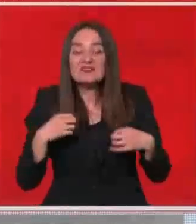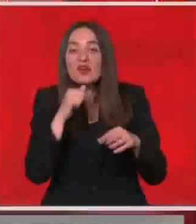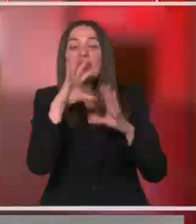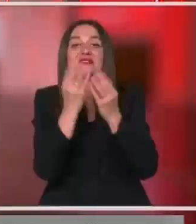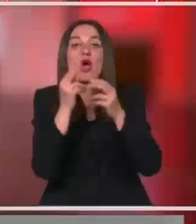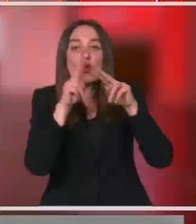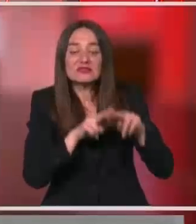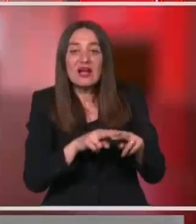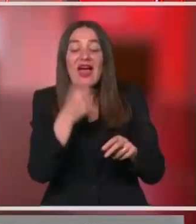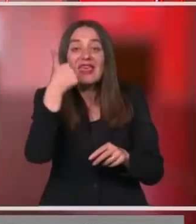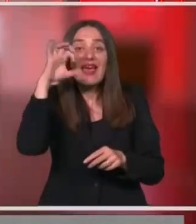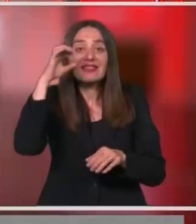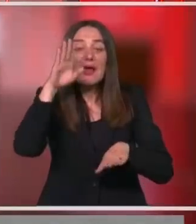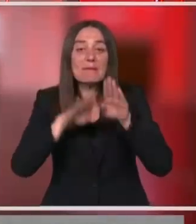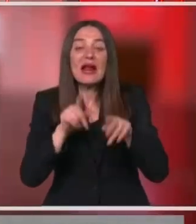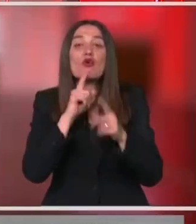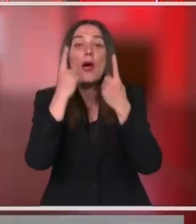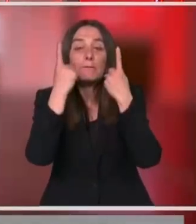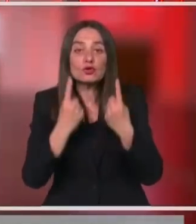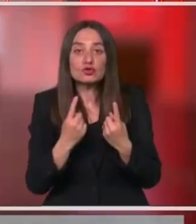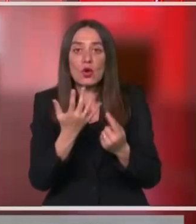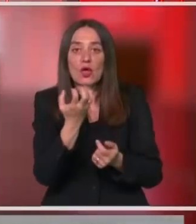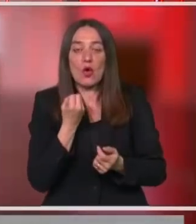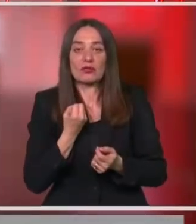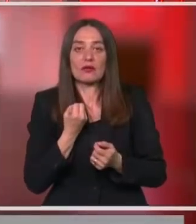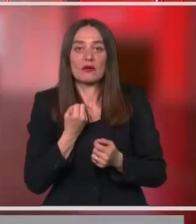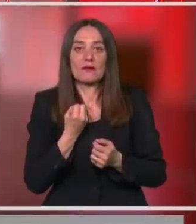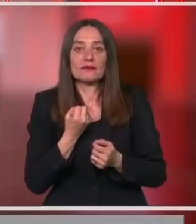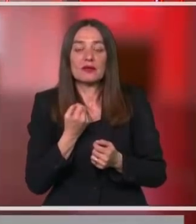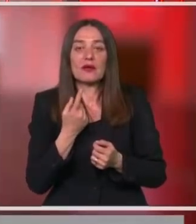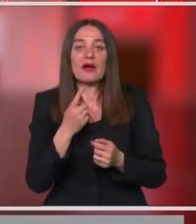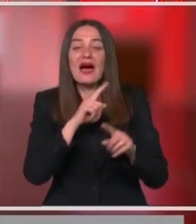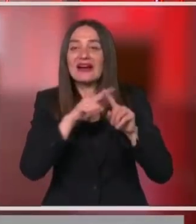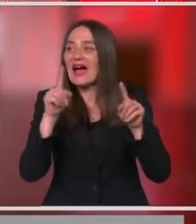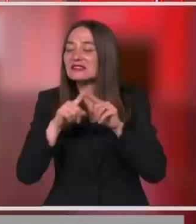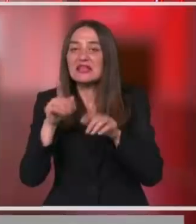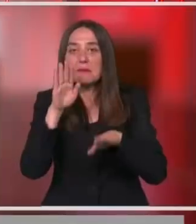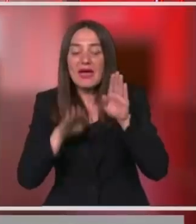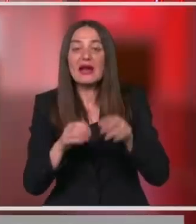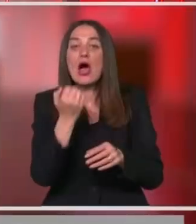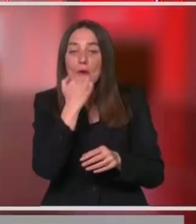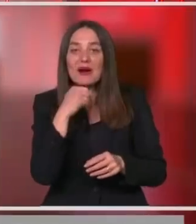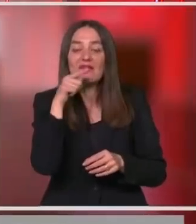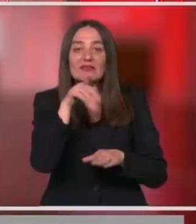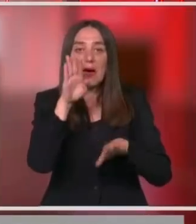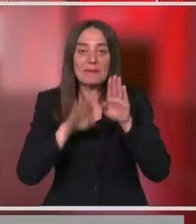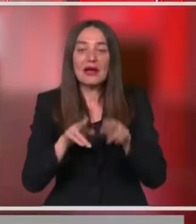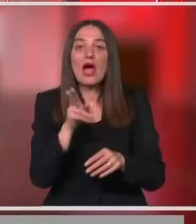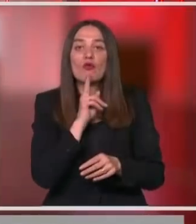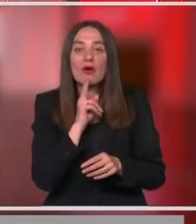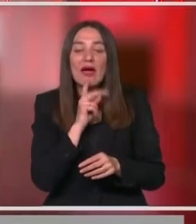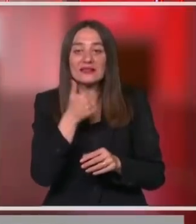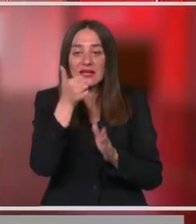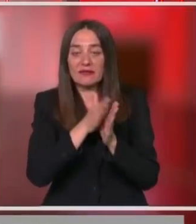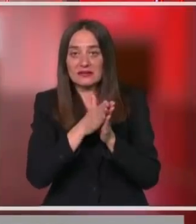ostalo. I jedina mera koja postoji od raznog arsenala mera je upravo ta mera koja s